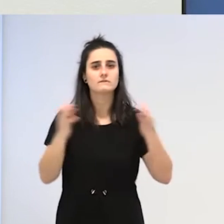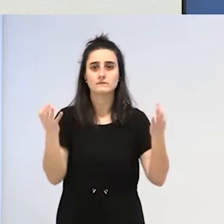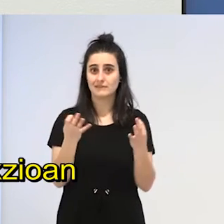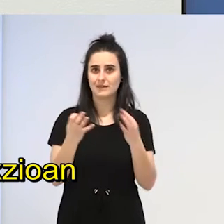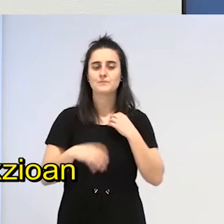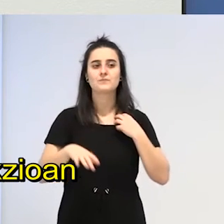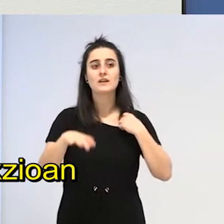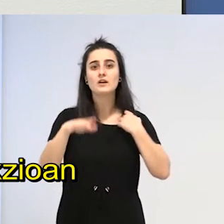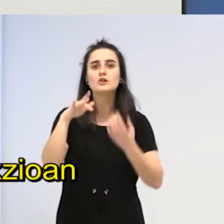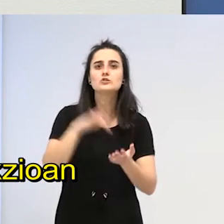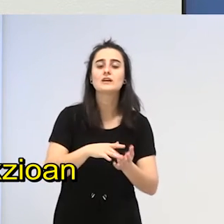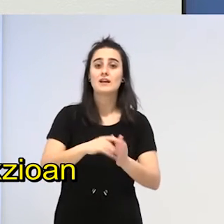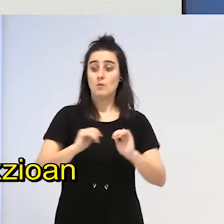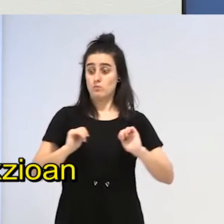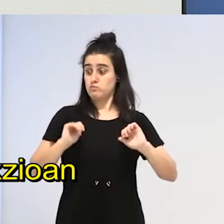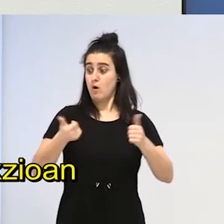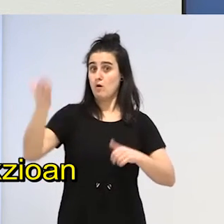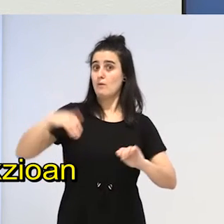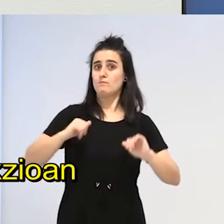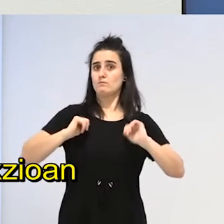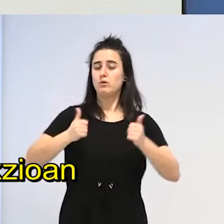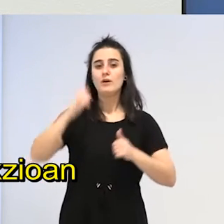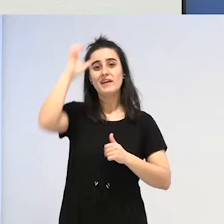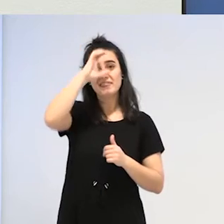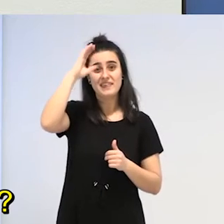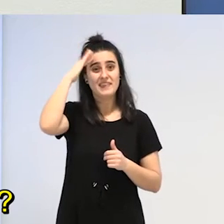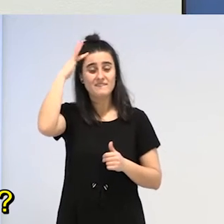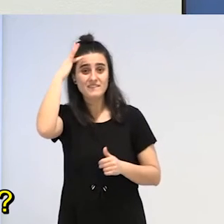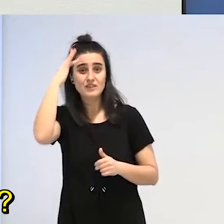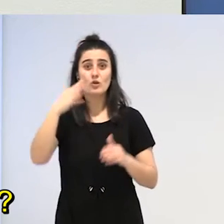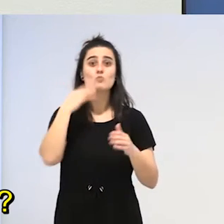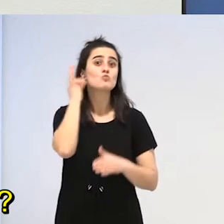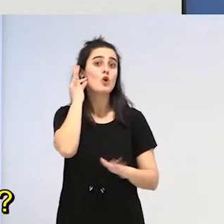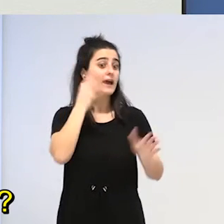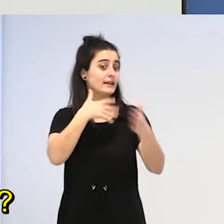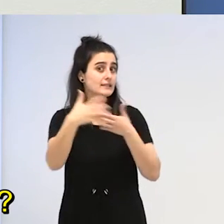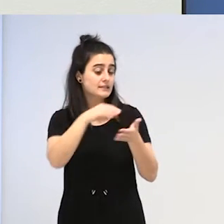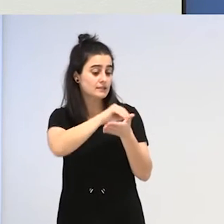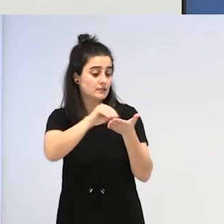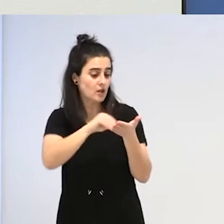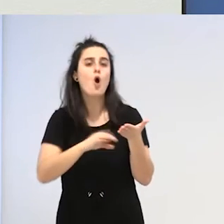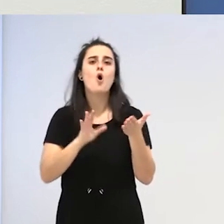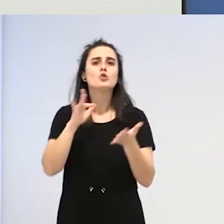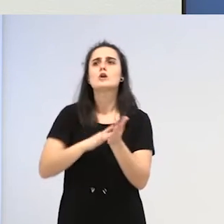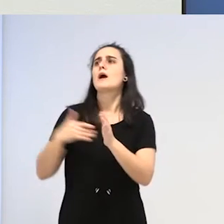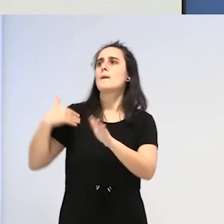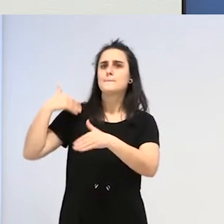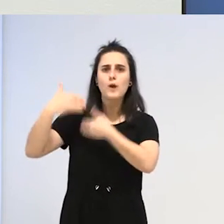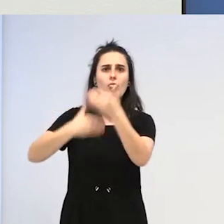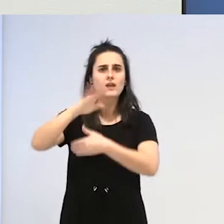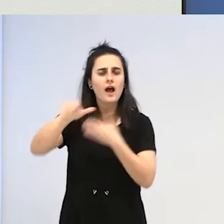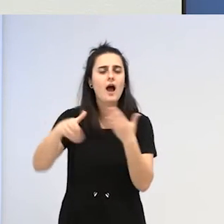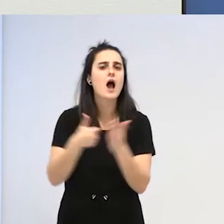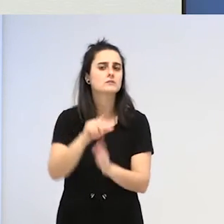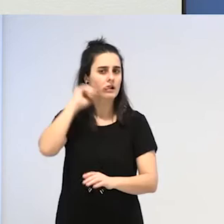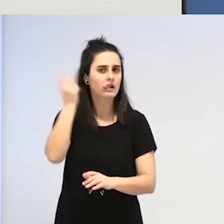fikzioa, emakumeek idatzitako zientzia fikzioan sartu zinen, edo hori prozesu bat izan da, eta azken finean